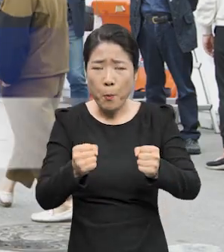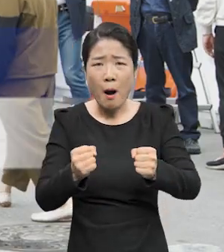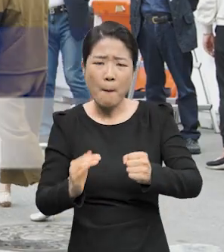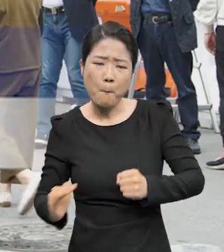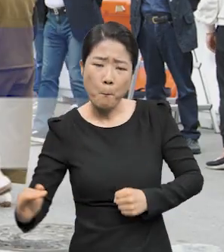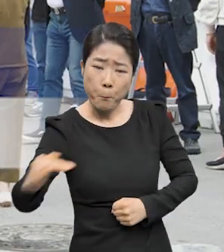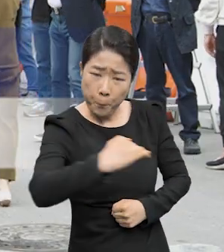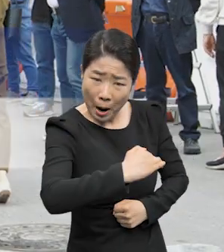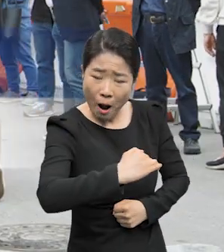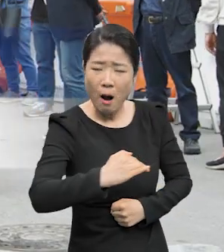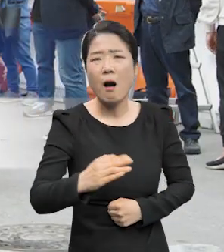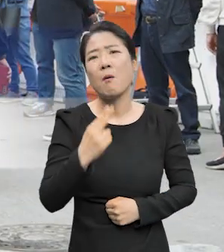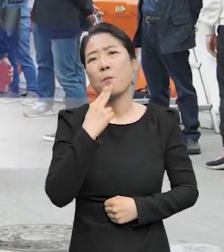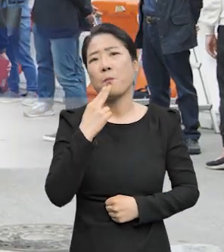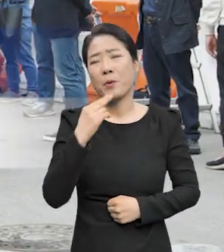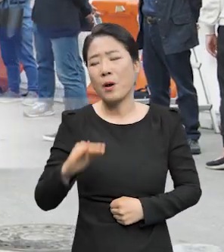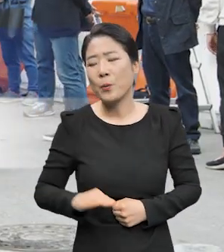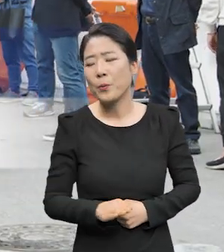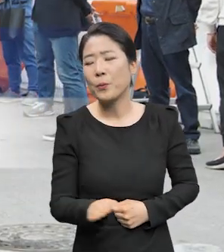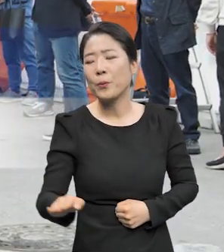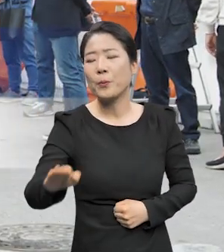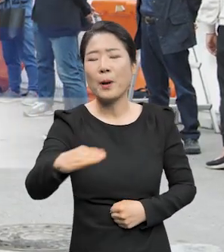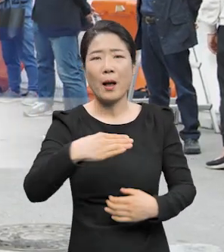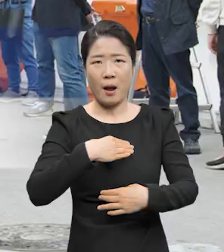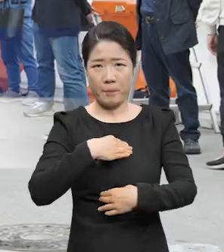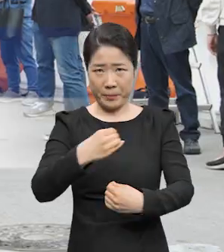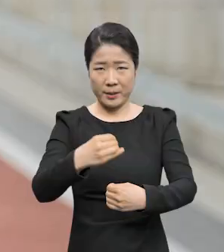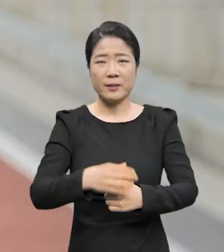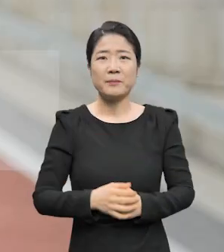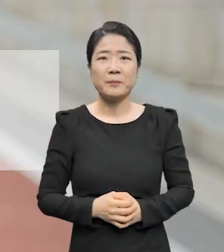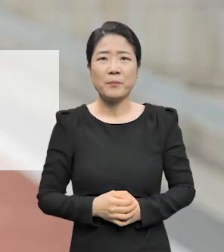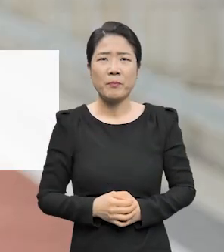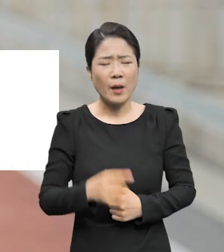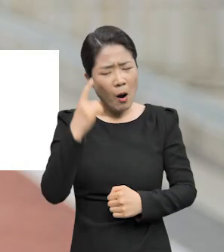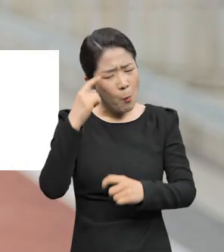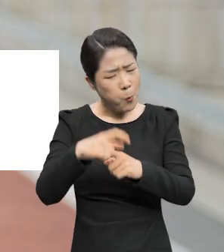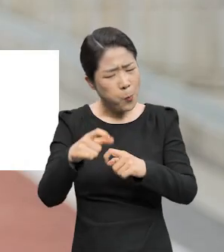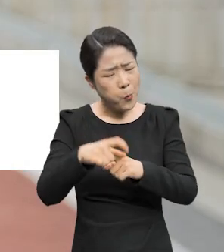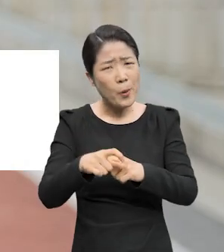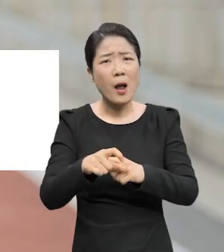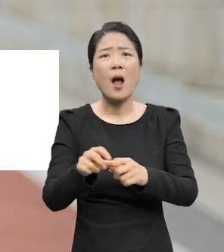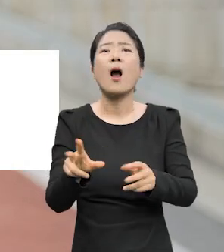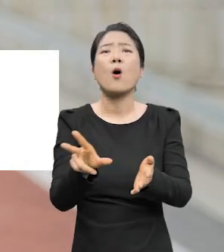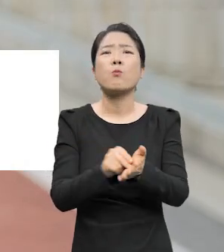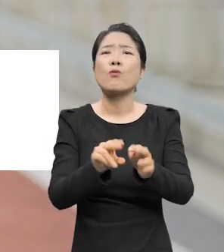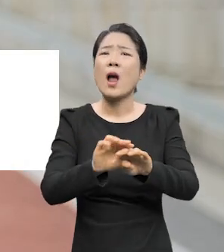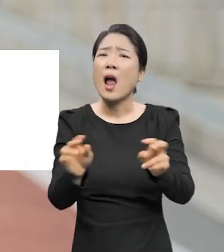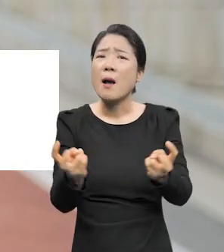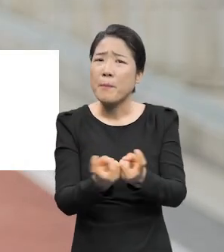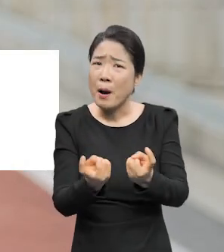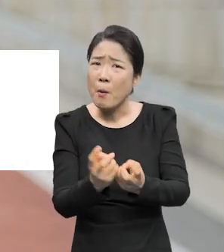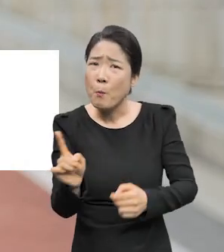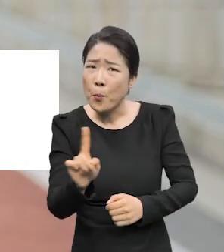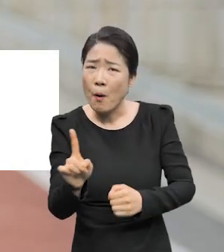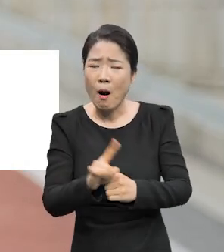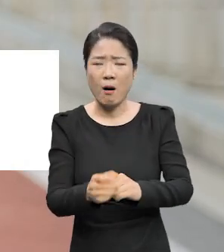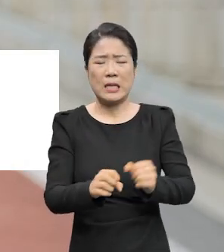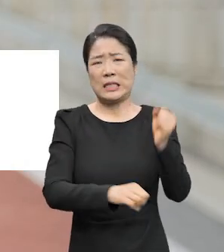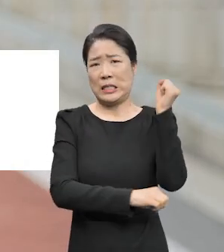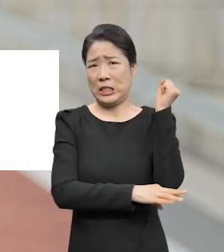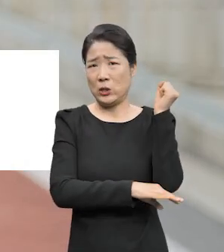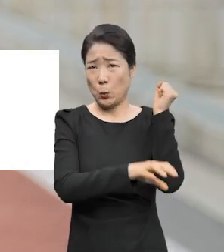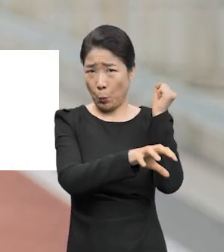차로 급선회 없이 순환도로를 빠져나올 수 있어 안전합니다. 고민 끝에 마련한 대안은 앞서 설치된